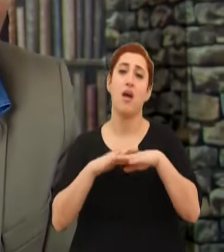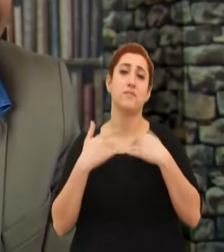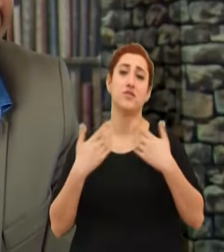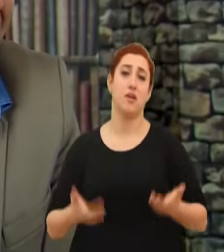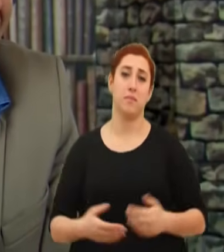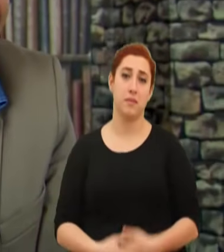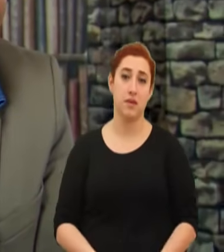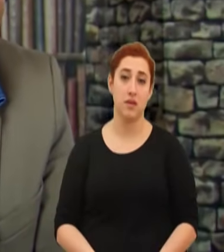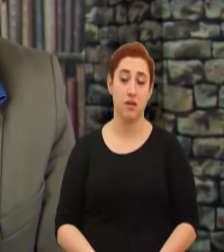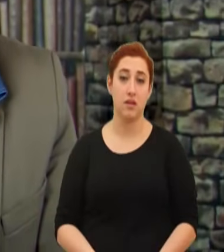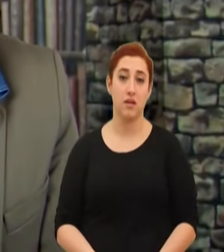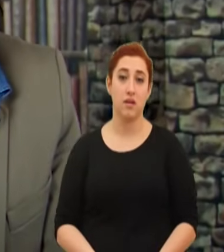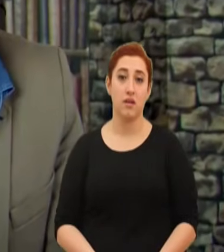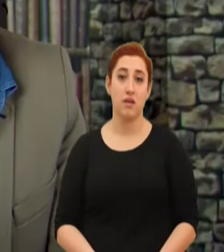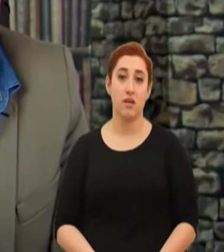yapacağım ya?